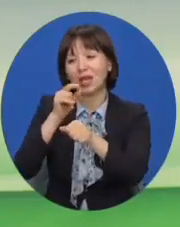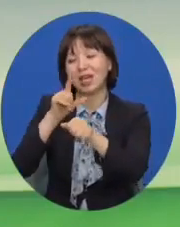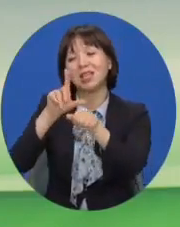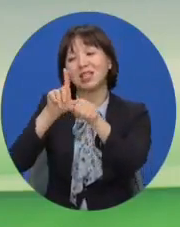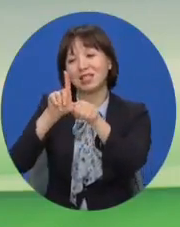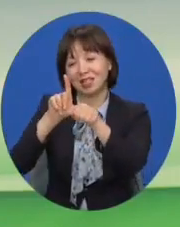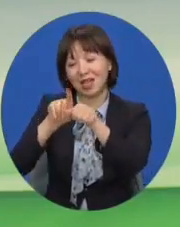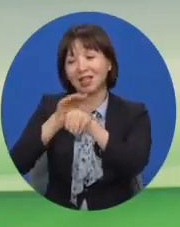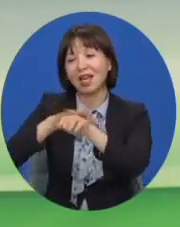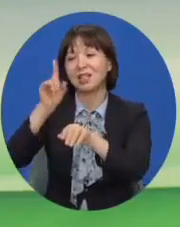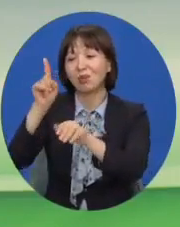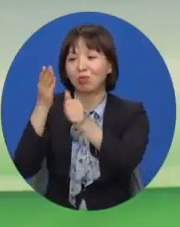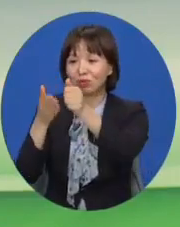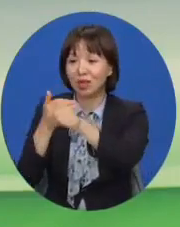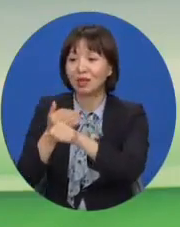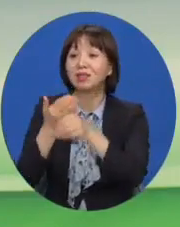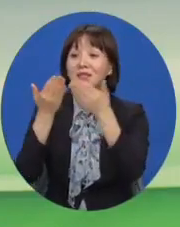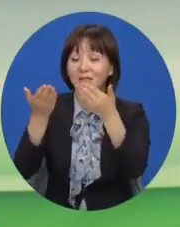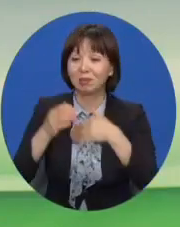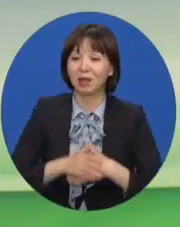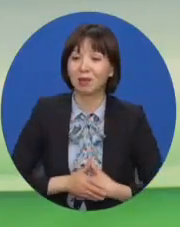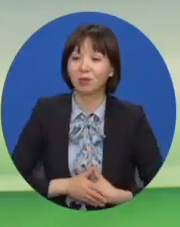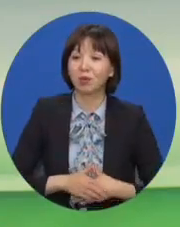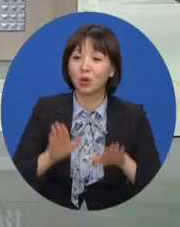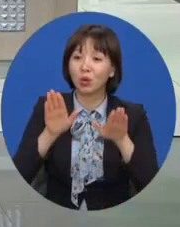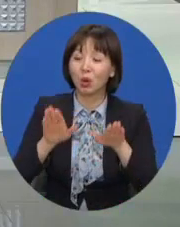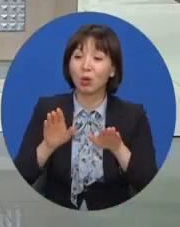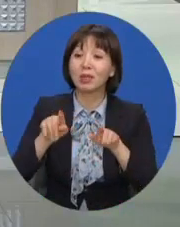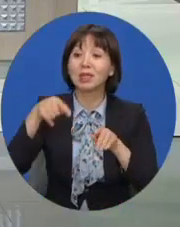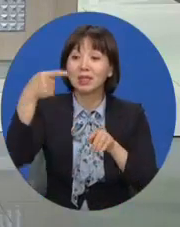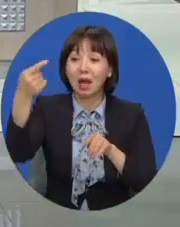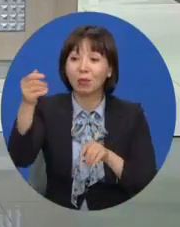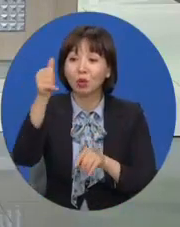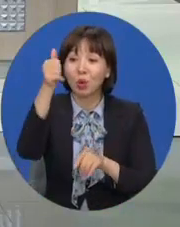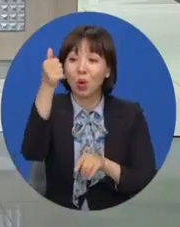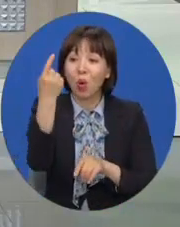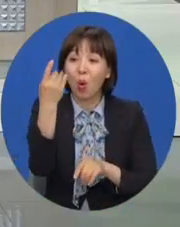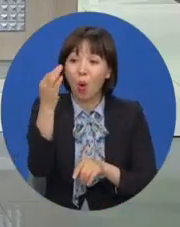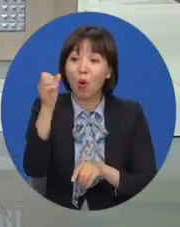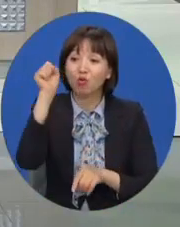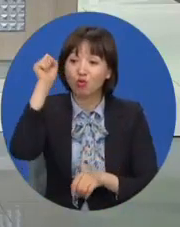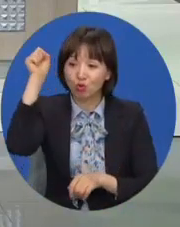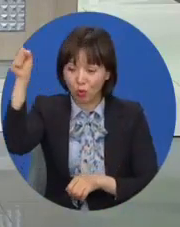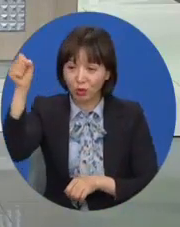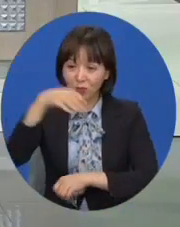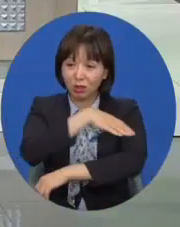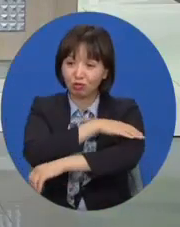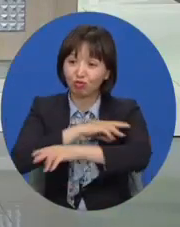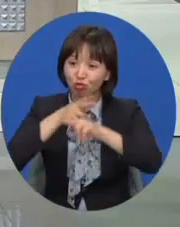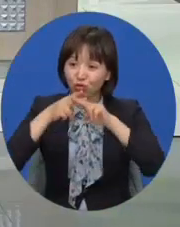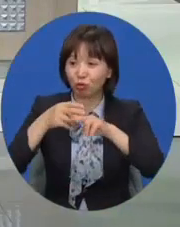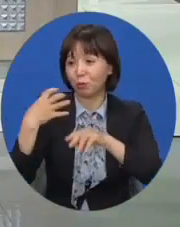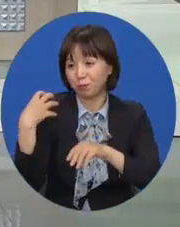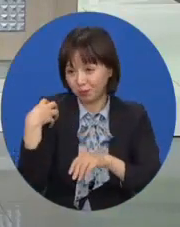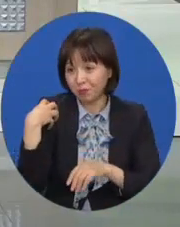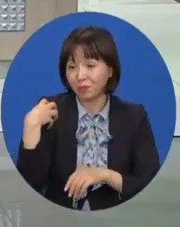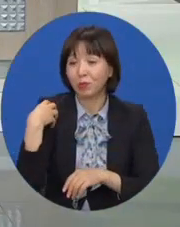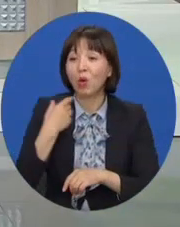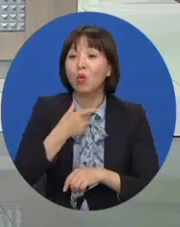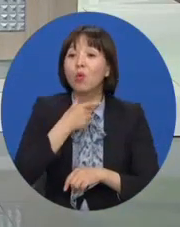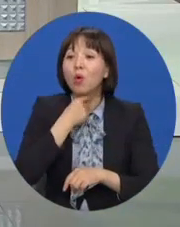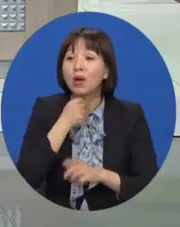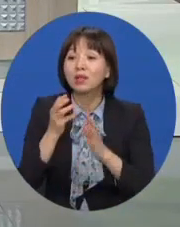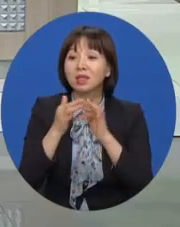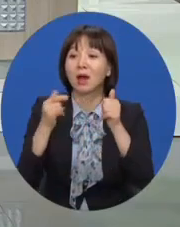다시 한번 부탁을 드리겠습니다. 그러면 이번에는 이어서 홍성주 후보께서 주도를 가지시고 토론을 하겠습니다. 원하시는 상대